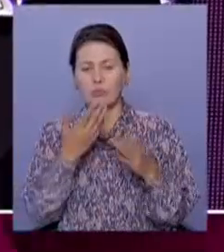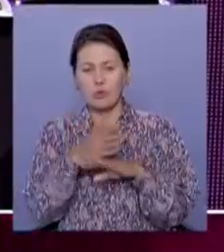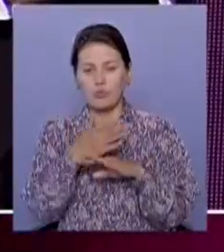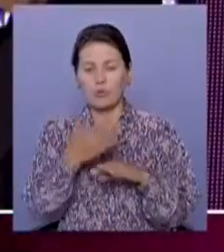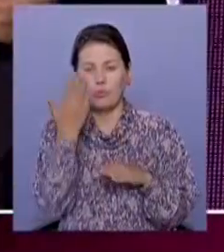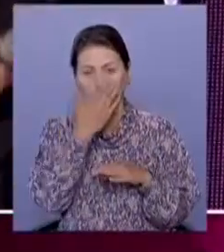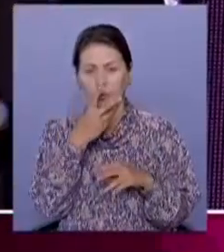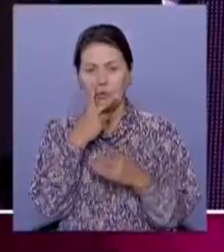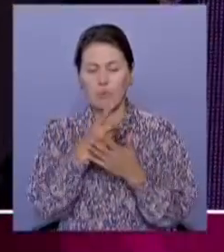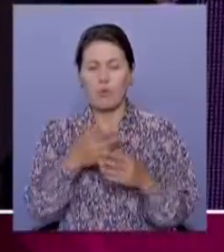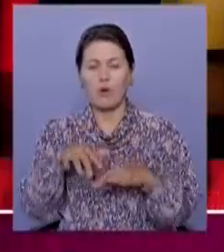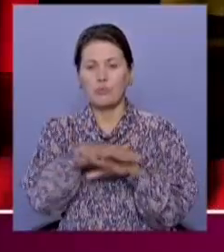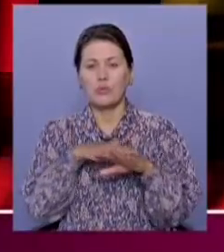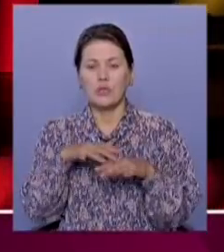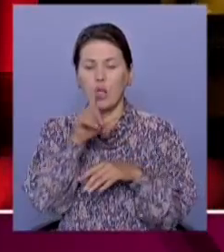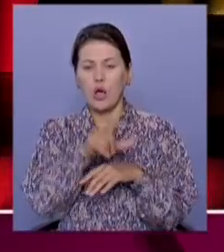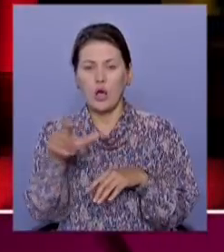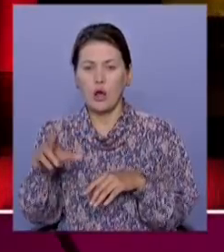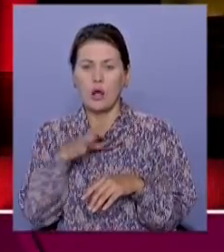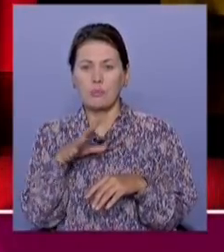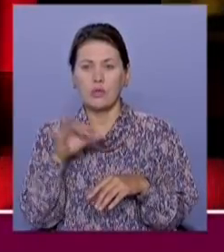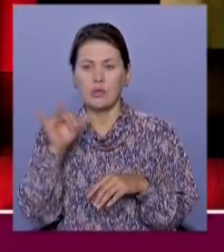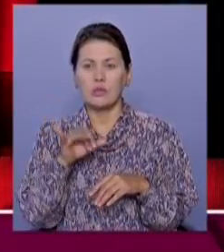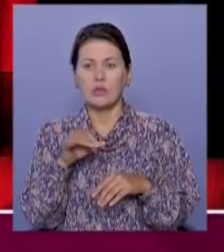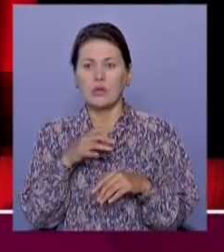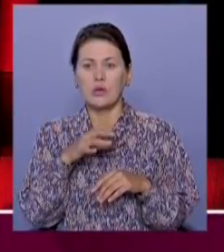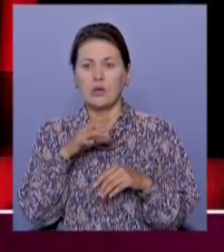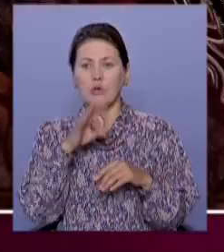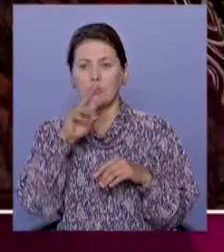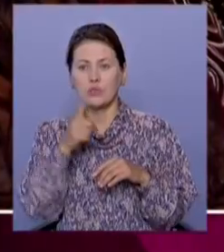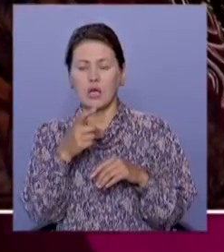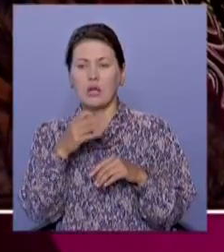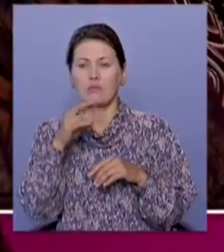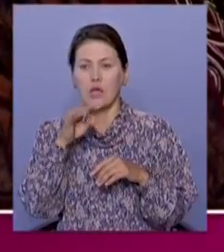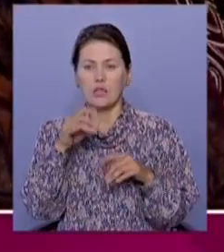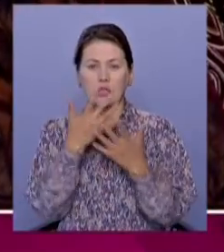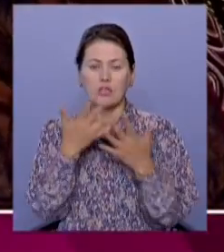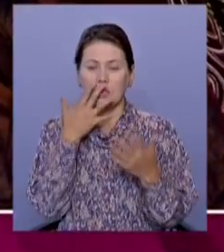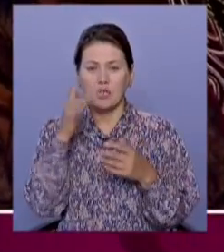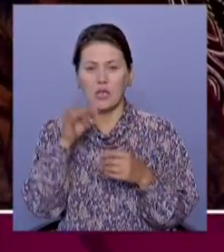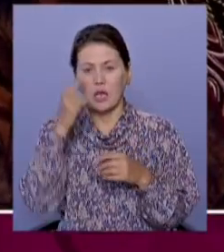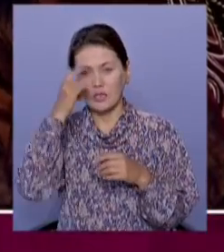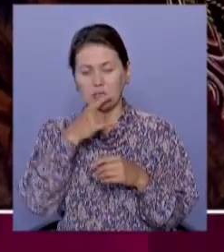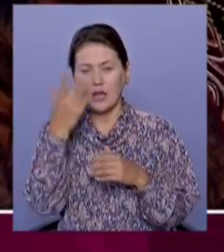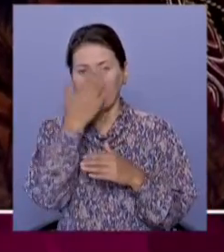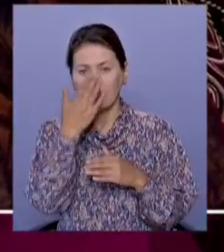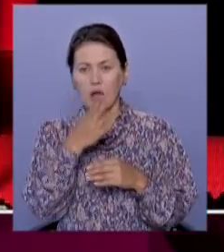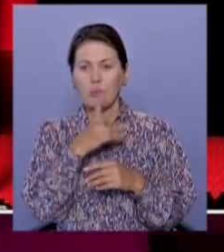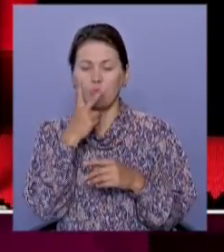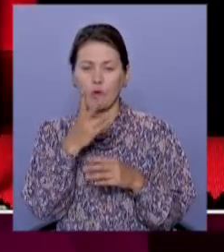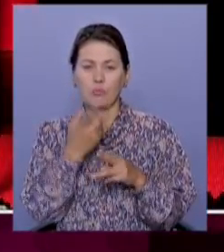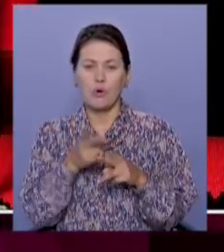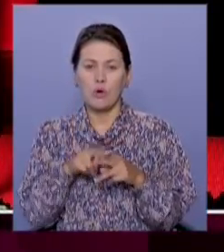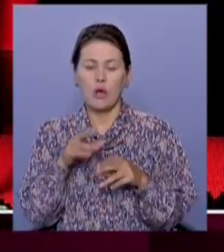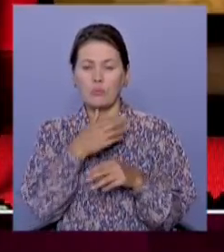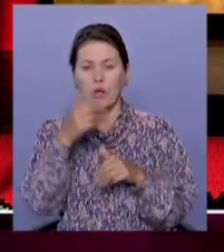көрсетілді. Көрермендер «Рисуя жизнь», «Горизон», «Хрусталь», «Вулкан» сынды шетелдік және отандық картиналарды тамашалады.